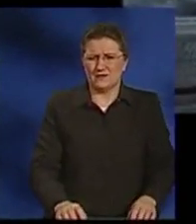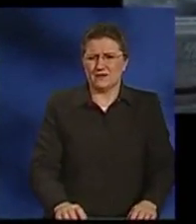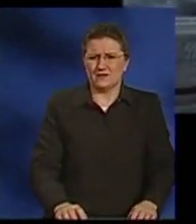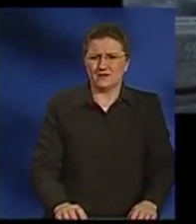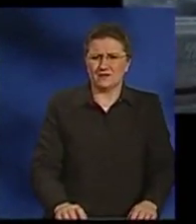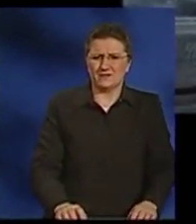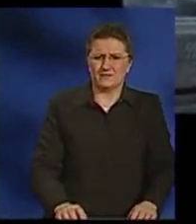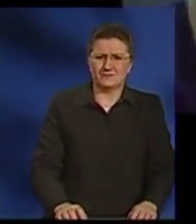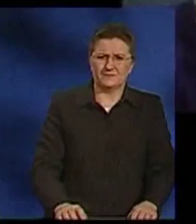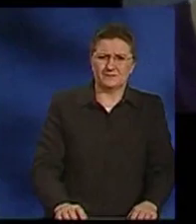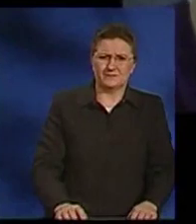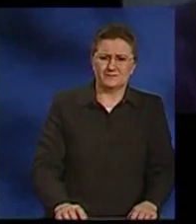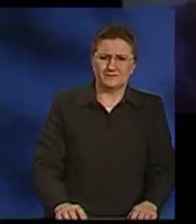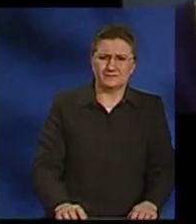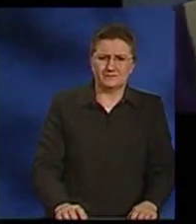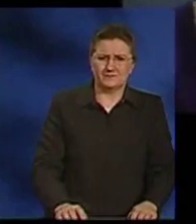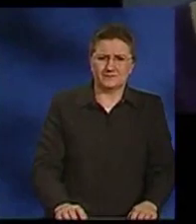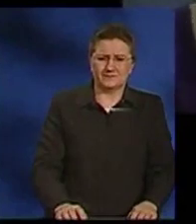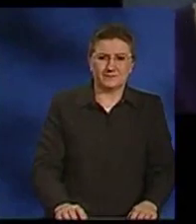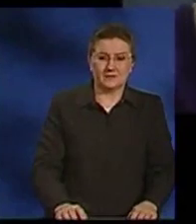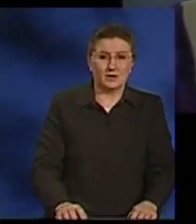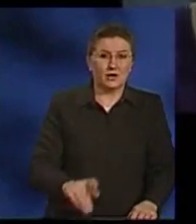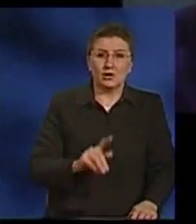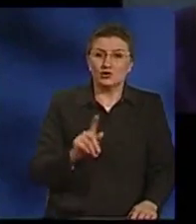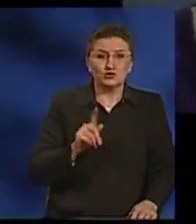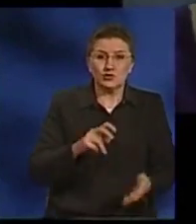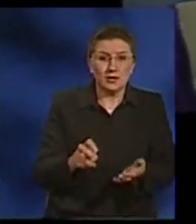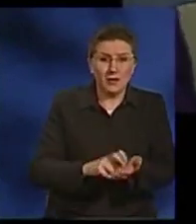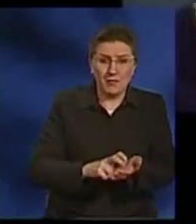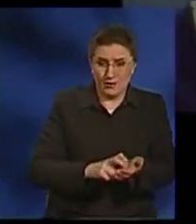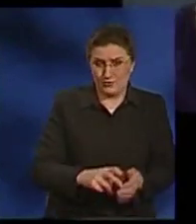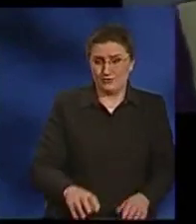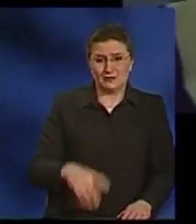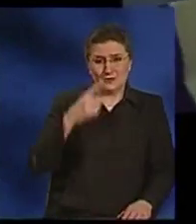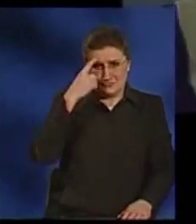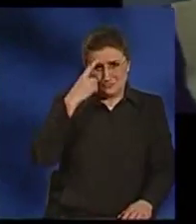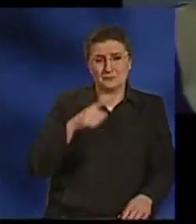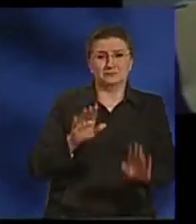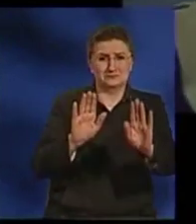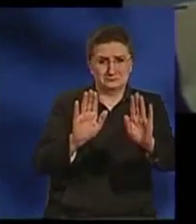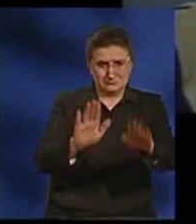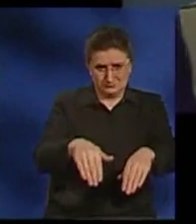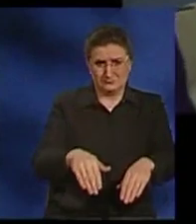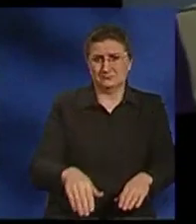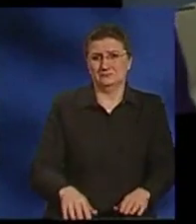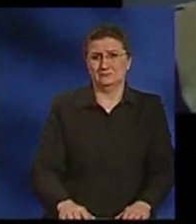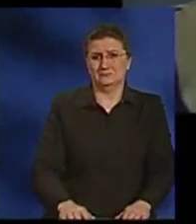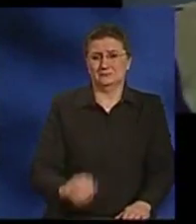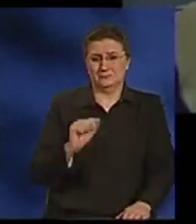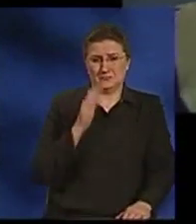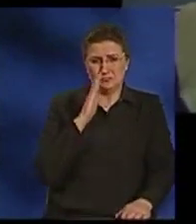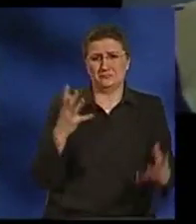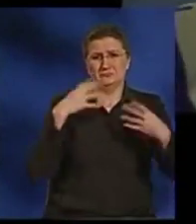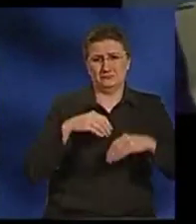же Смереться в яму Ого А чего ты волнуешься Я думаю, что Галп сумеет переварить его